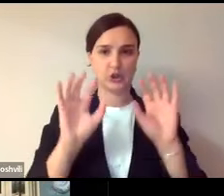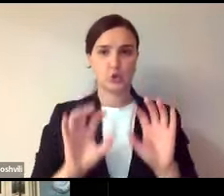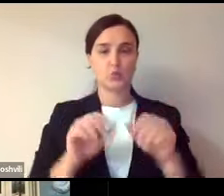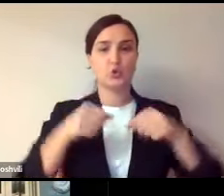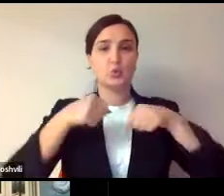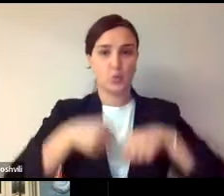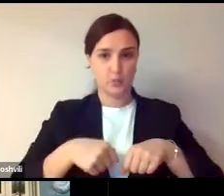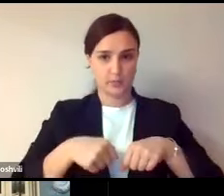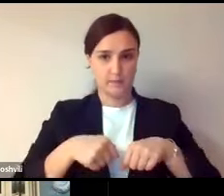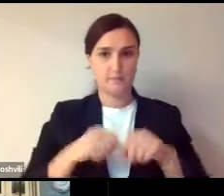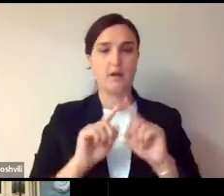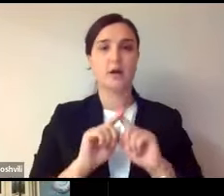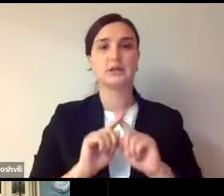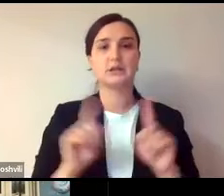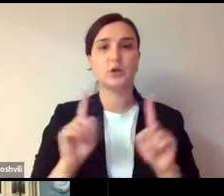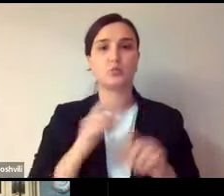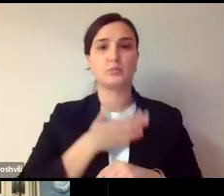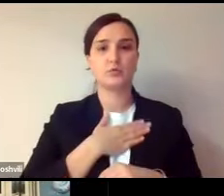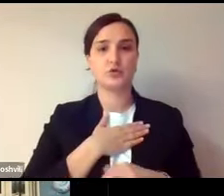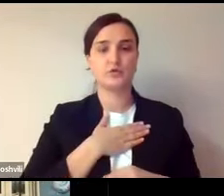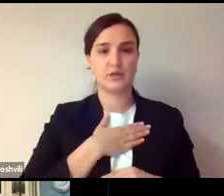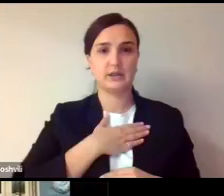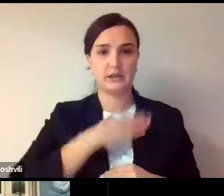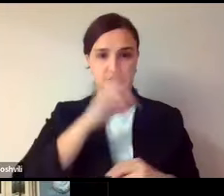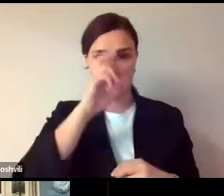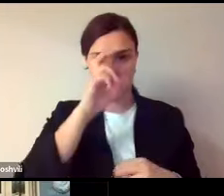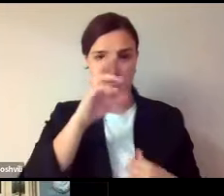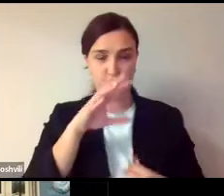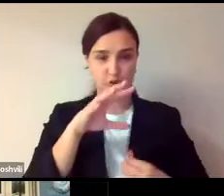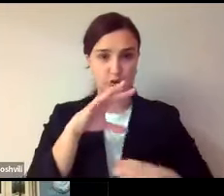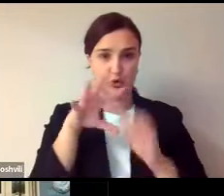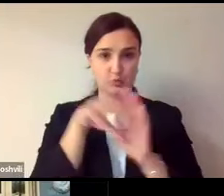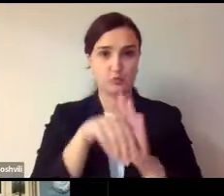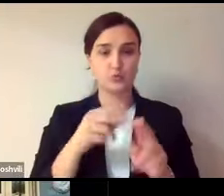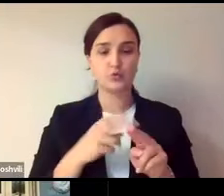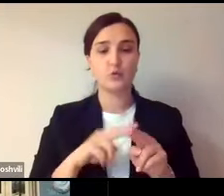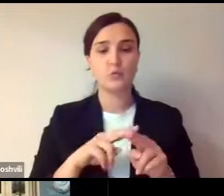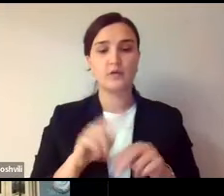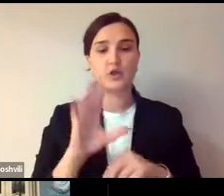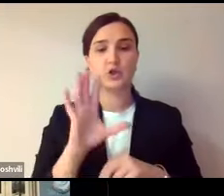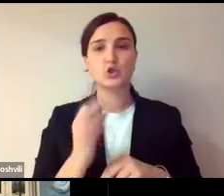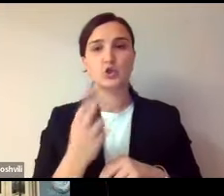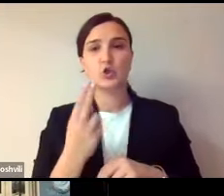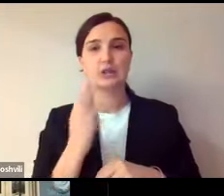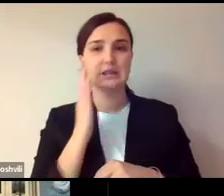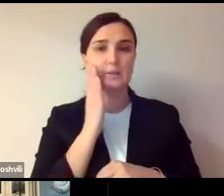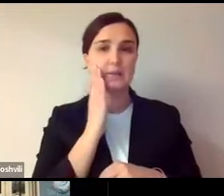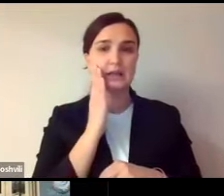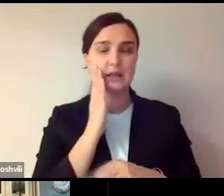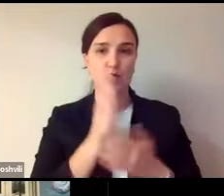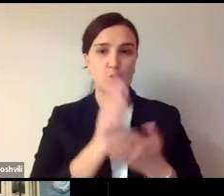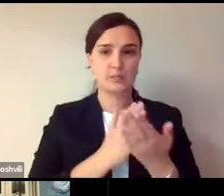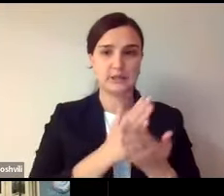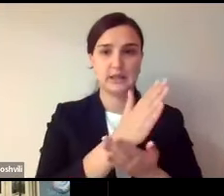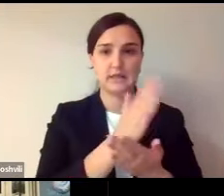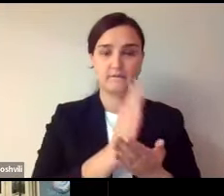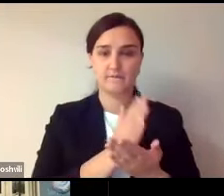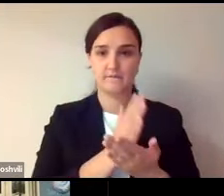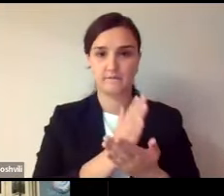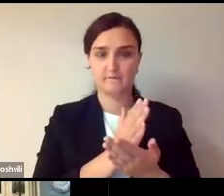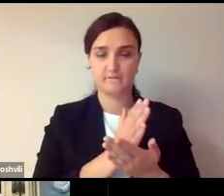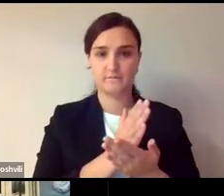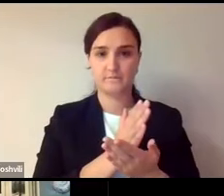უფლება, განსაკუთრებით ჩვენ სახელმწიფოში, იმიტომ რომ ჩვენ სოციალურ სამართლიანობისკენ მივდივართ. ის